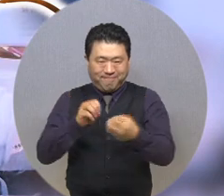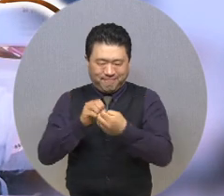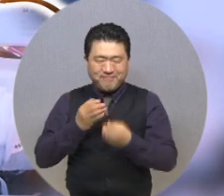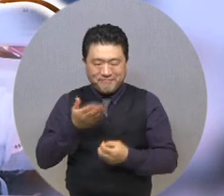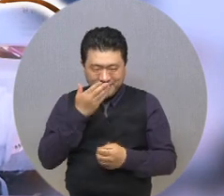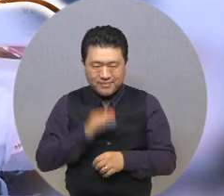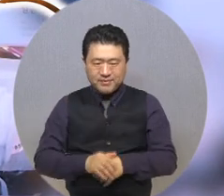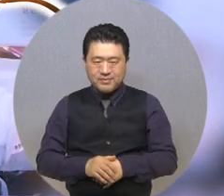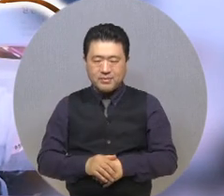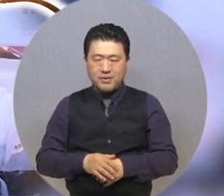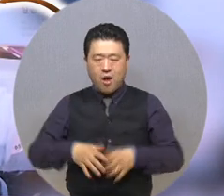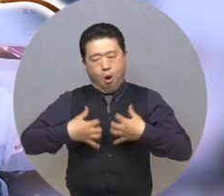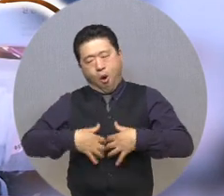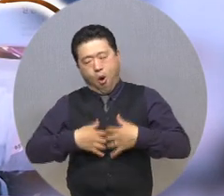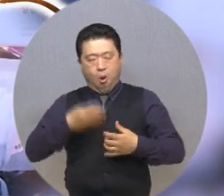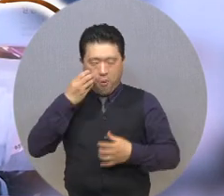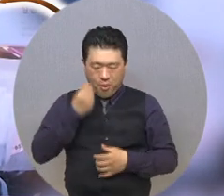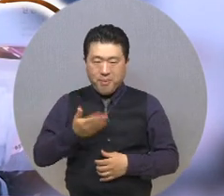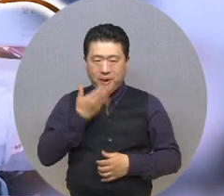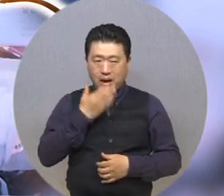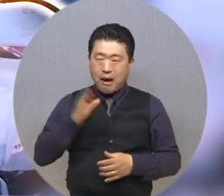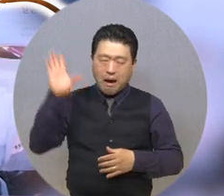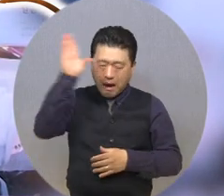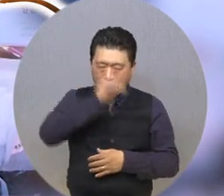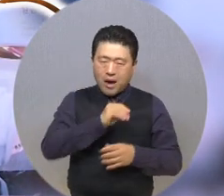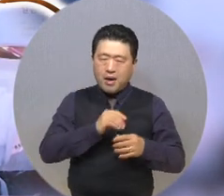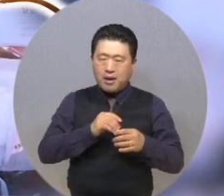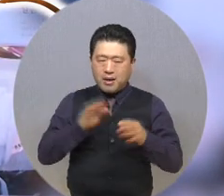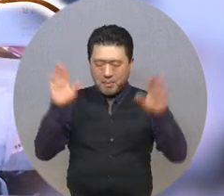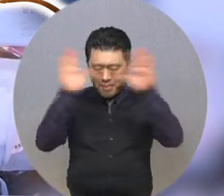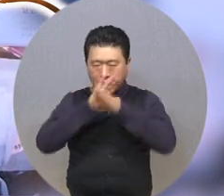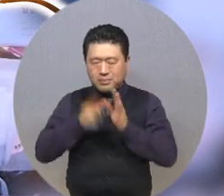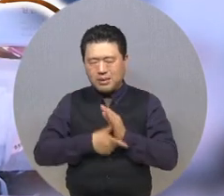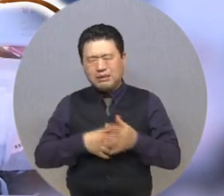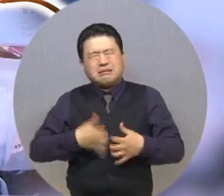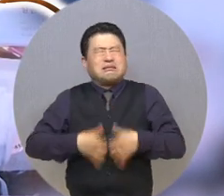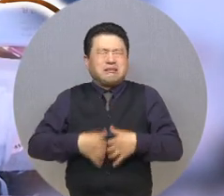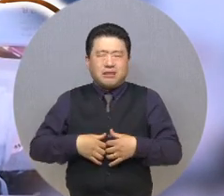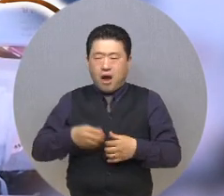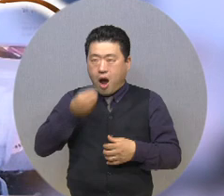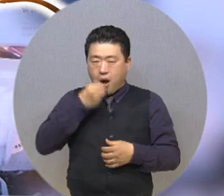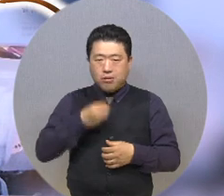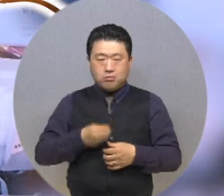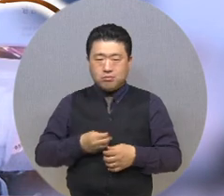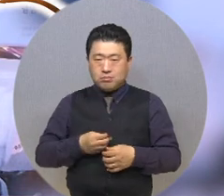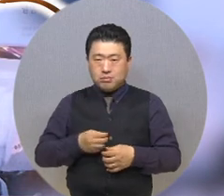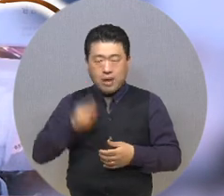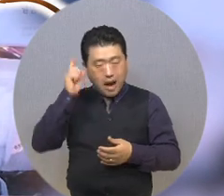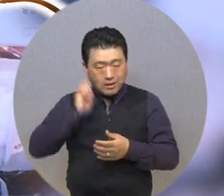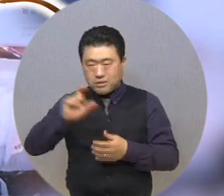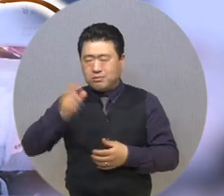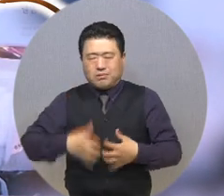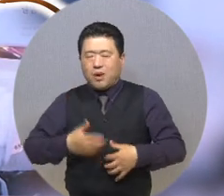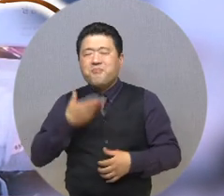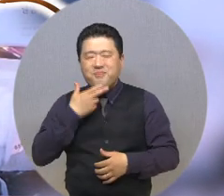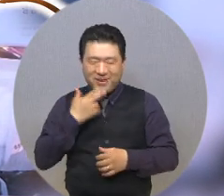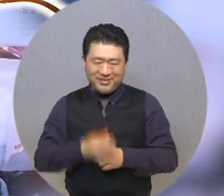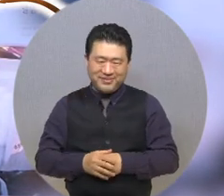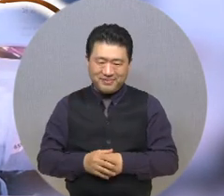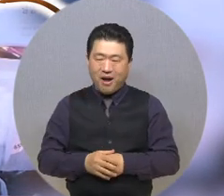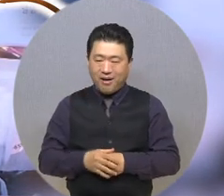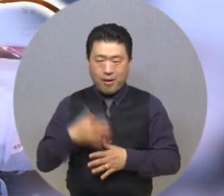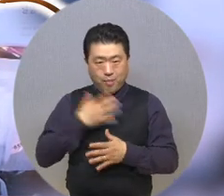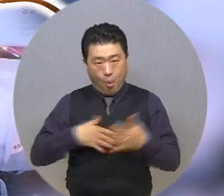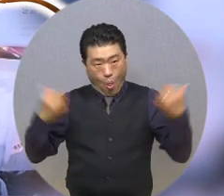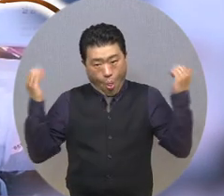아, 일단은 소화도 잘 돼요. 저녁 늦게 드시고 주무셔도 다음날 속쓰림이 없고요. 예, 아주 좋습니다. 다이어트에 좋나요?